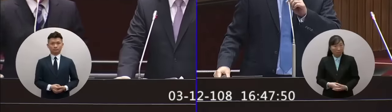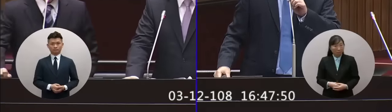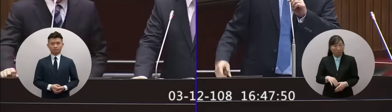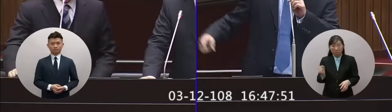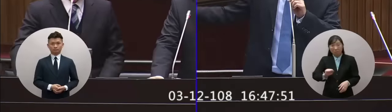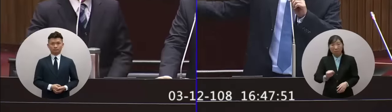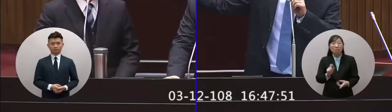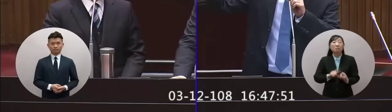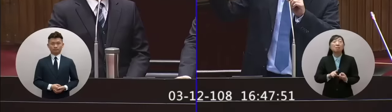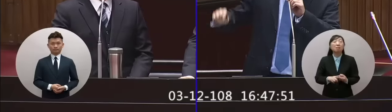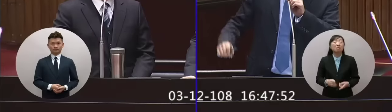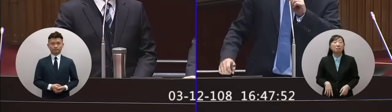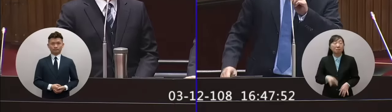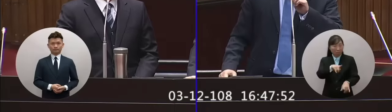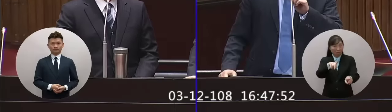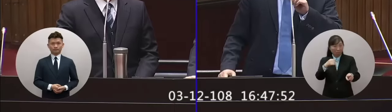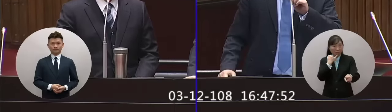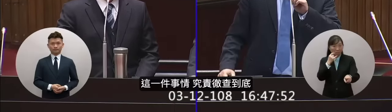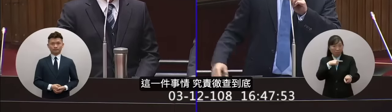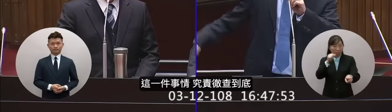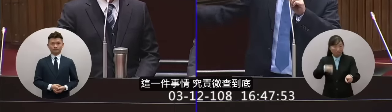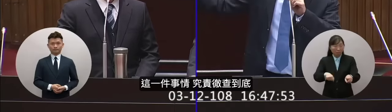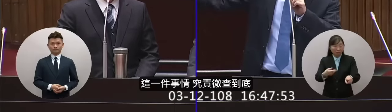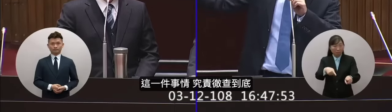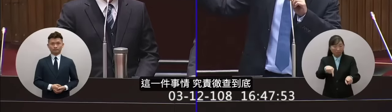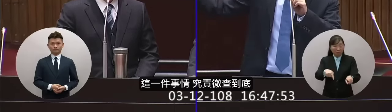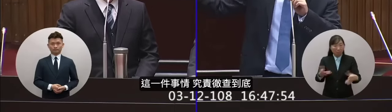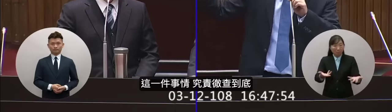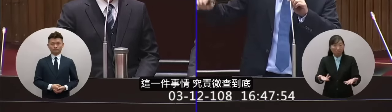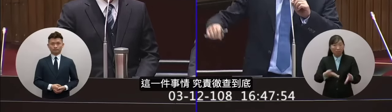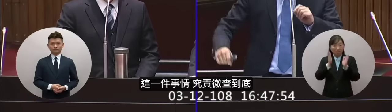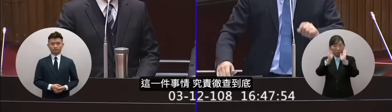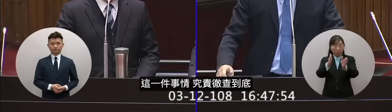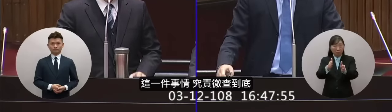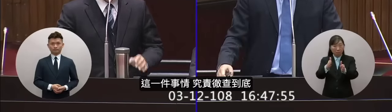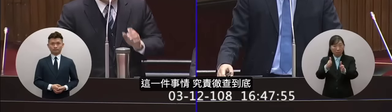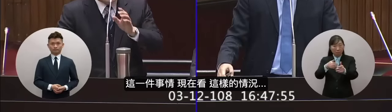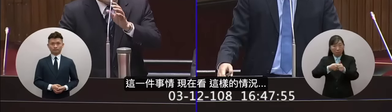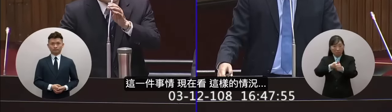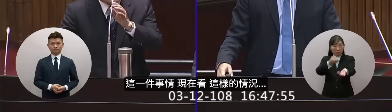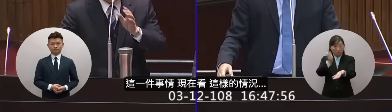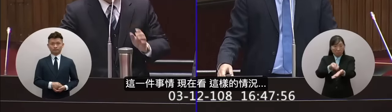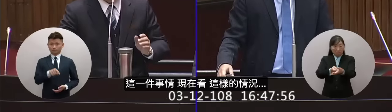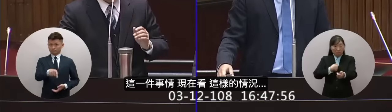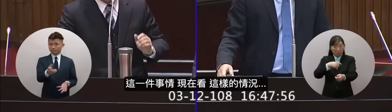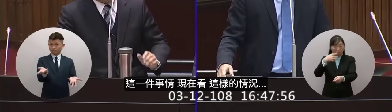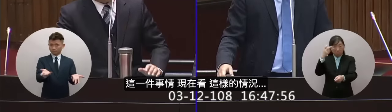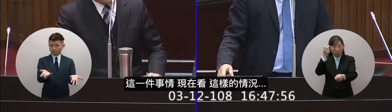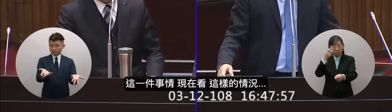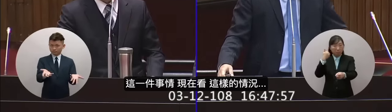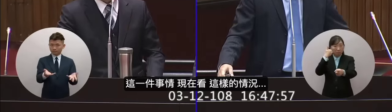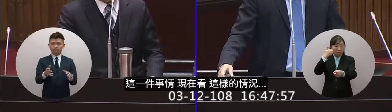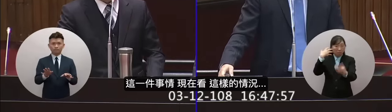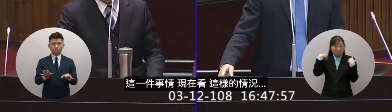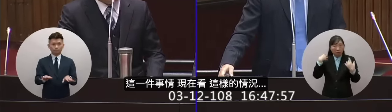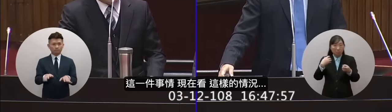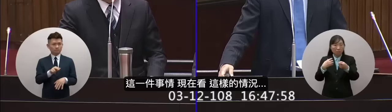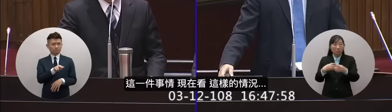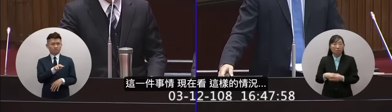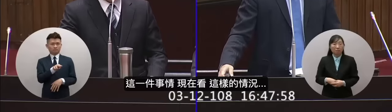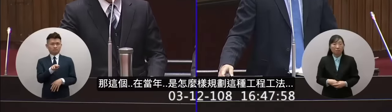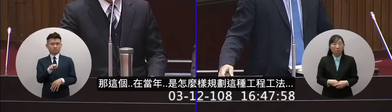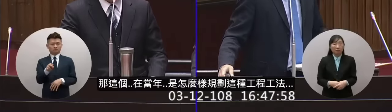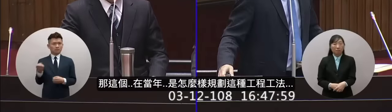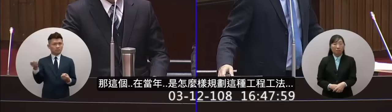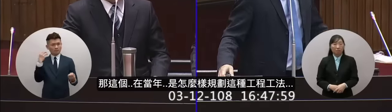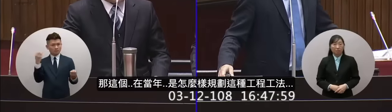受嘛？院长你可不可以承诺我，这件事情就责彻查到底？ 这一件事情现在看这样的情